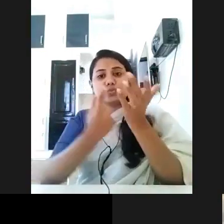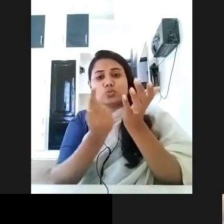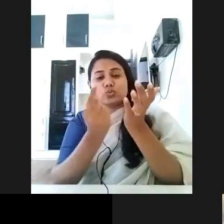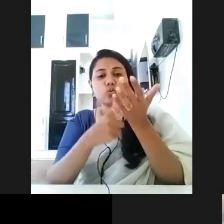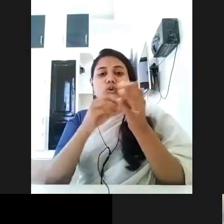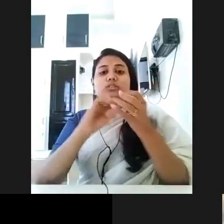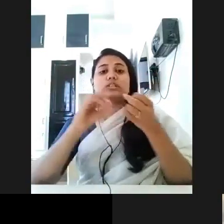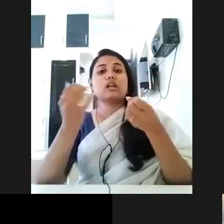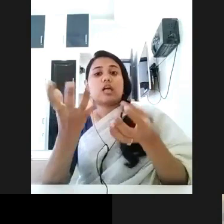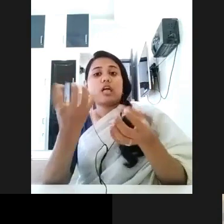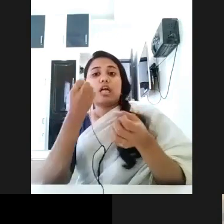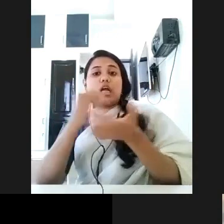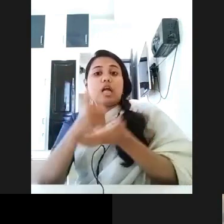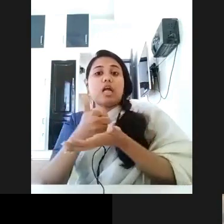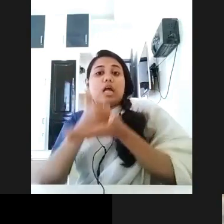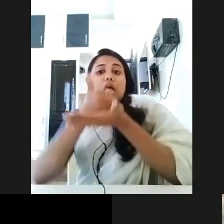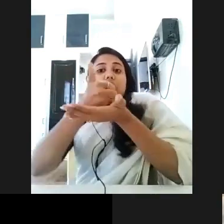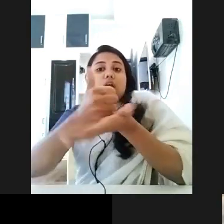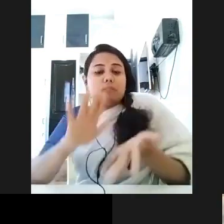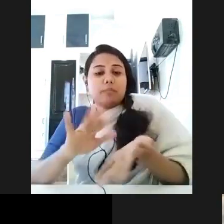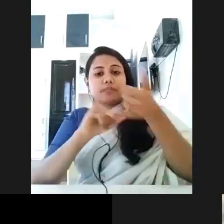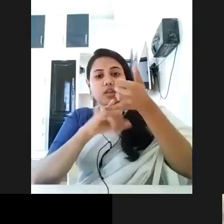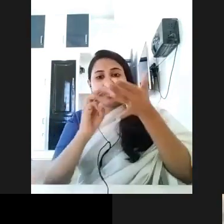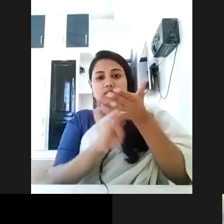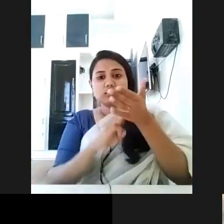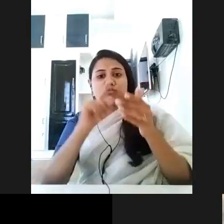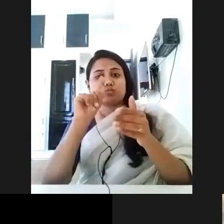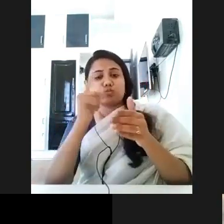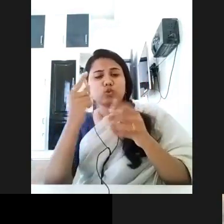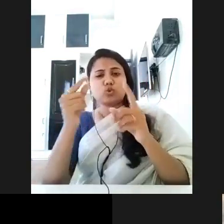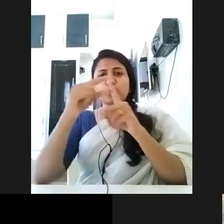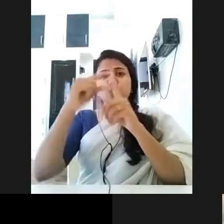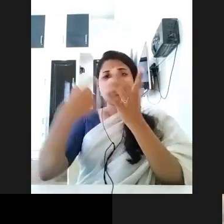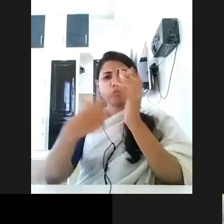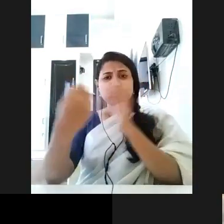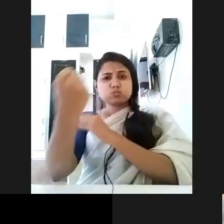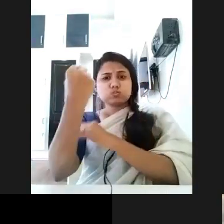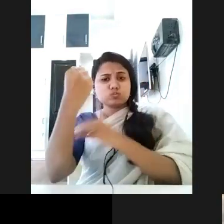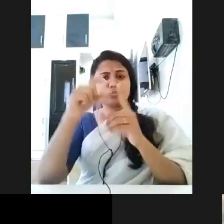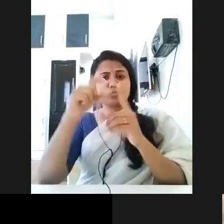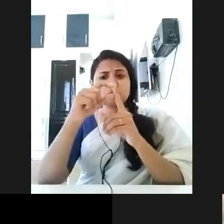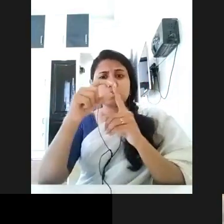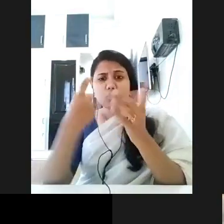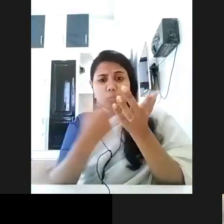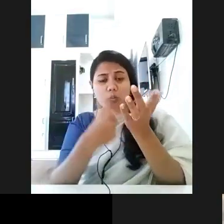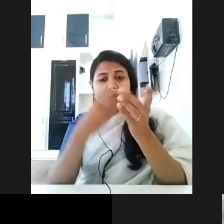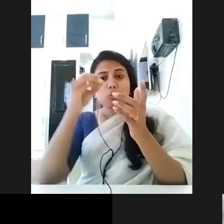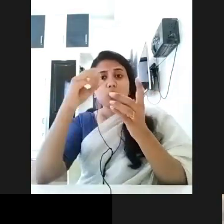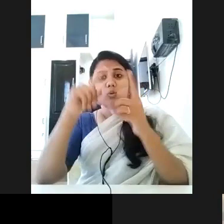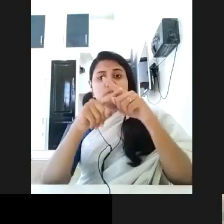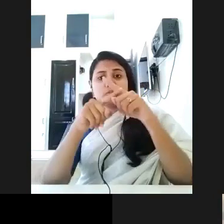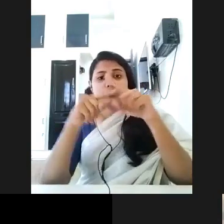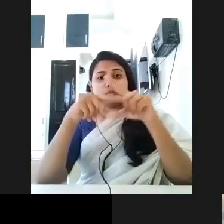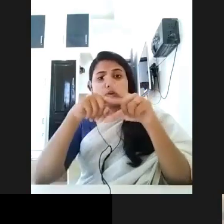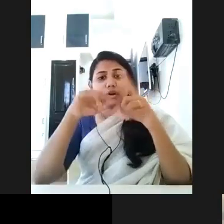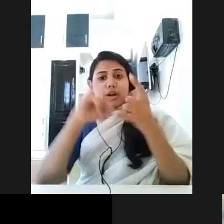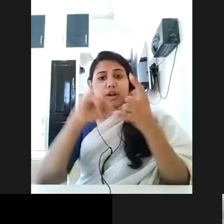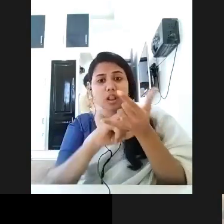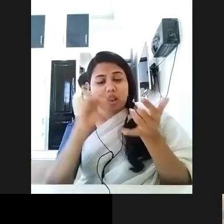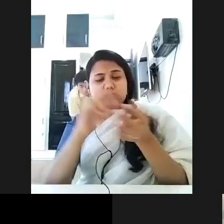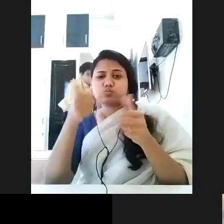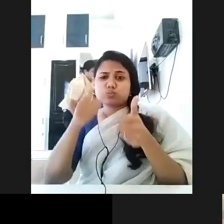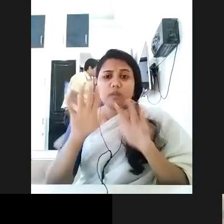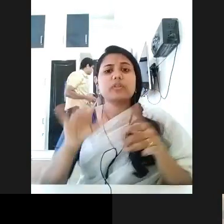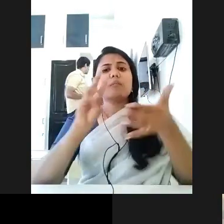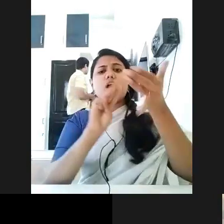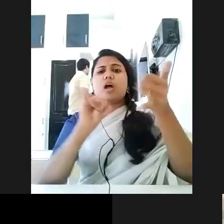ഹെൽപ്പ് ആവുന്നത്. സോ SMN1 ഇങ്ങനെ നല്ല പ്രോട്ടീനുകളും കാര്യങ്ങളും പ്രൊഡ്യൂസ് ചെയ്ത് പോകുന്നതാണ്. SMN2 പറയുന്നത് നമ്മുടെ എല്ലാവരുടെ ശരീരത്തിലും